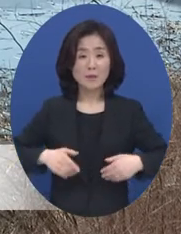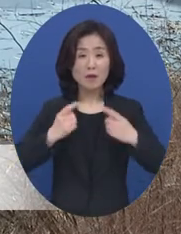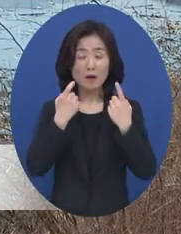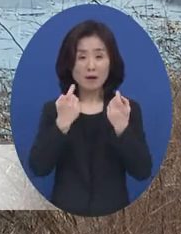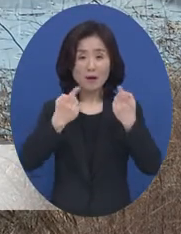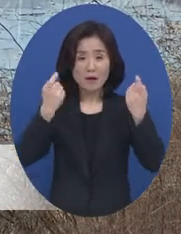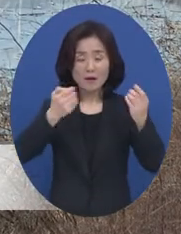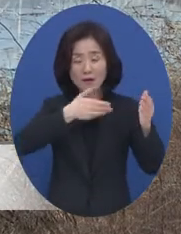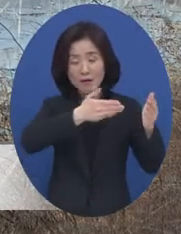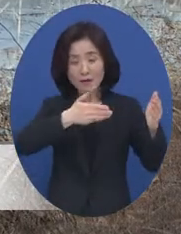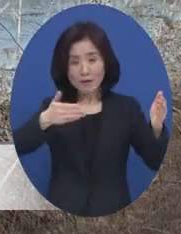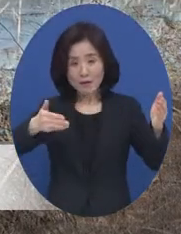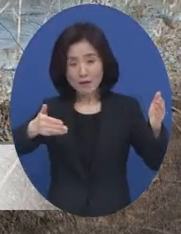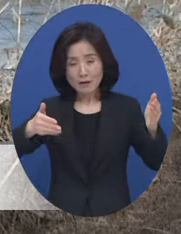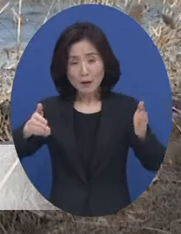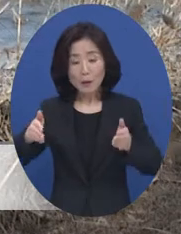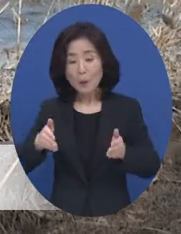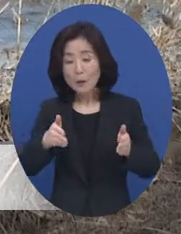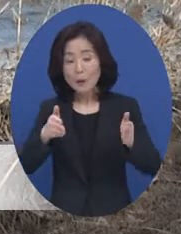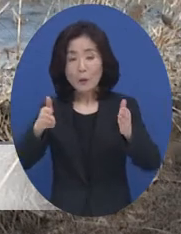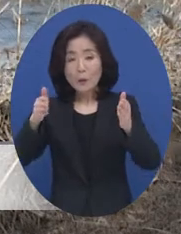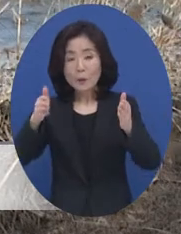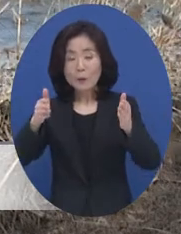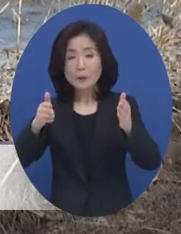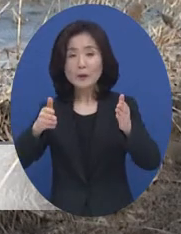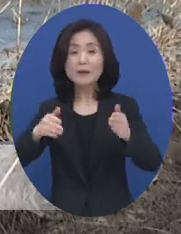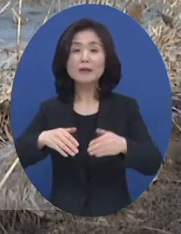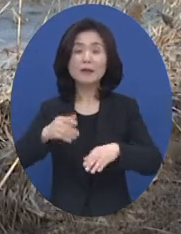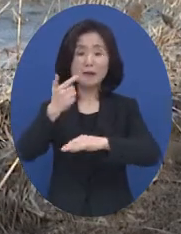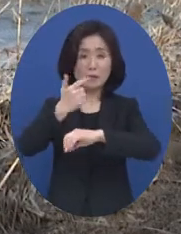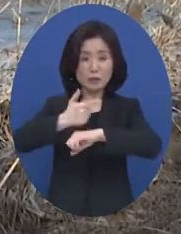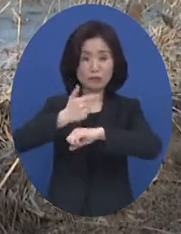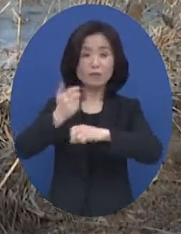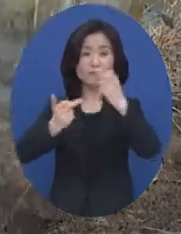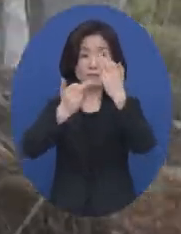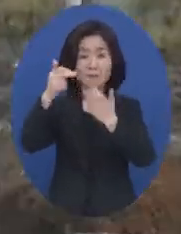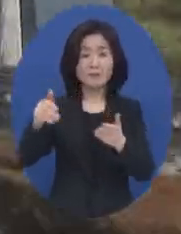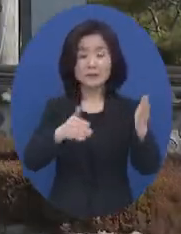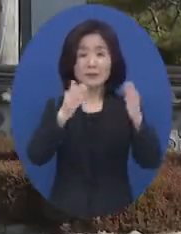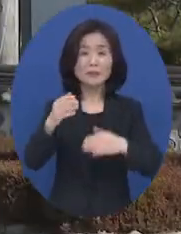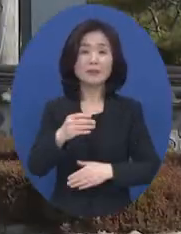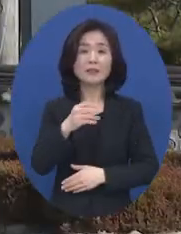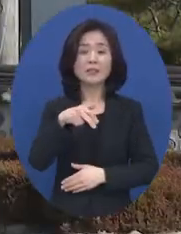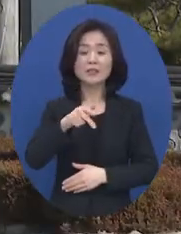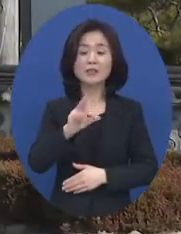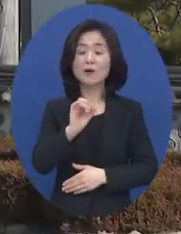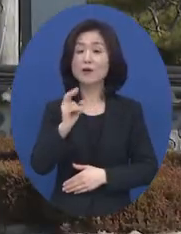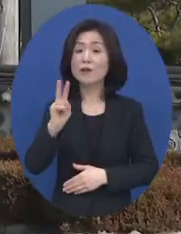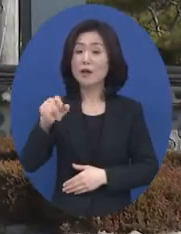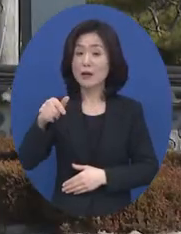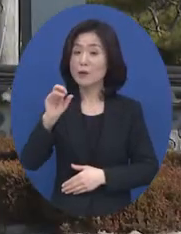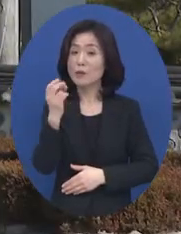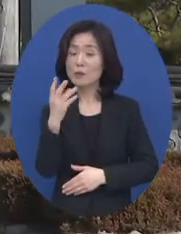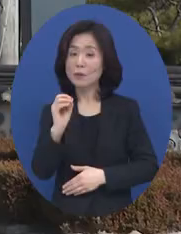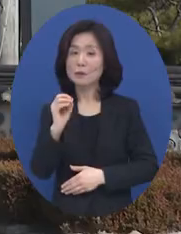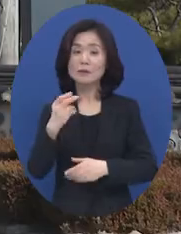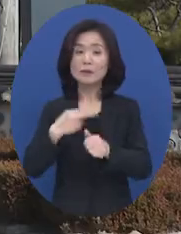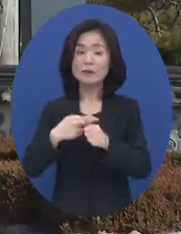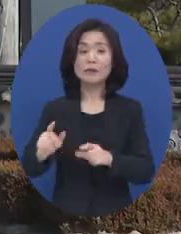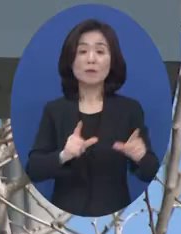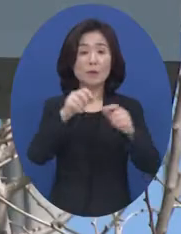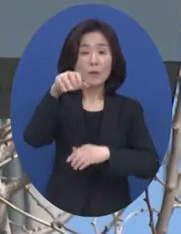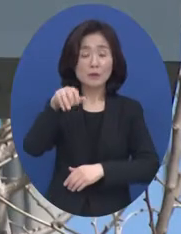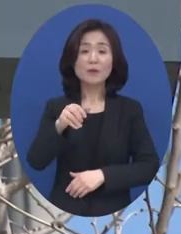남한강의 정취를 따라 고즈넉한 풍광이 펼쳐지는 남양주의 산길. 다산 정약용 선생의